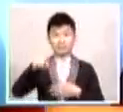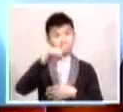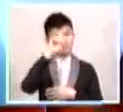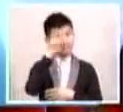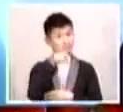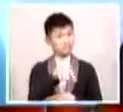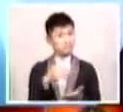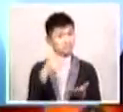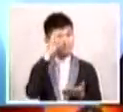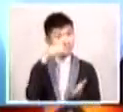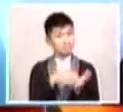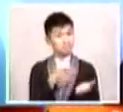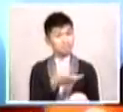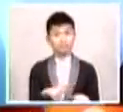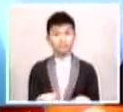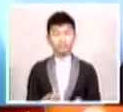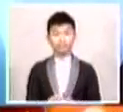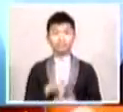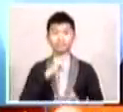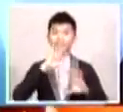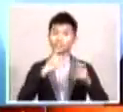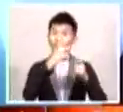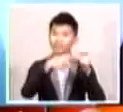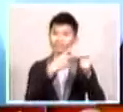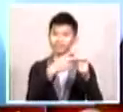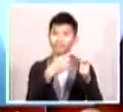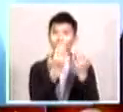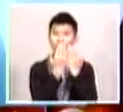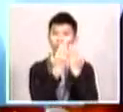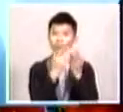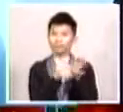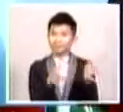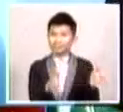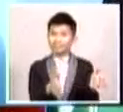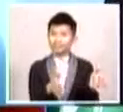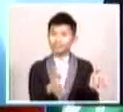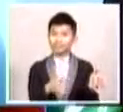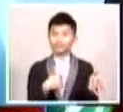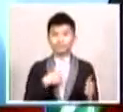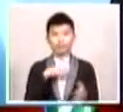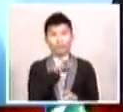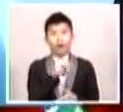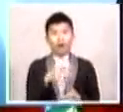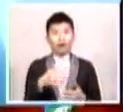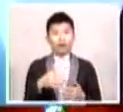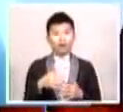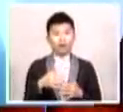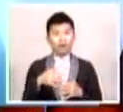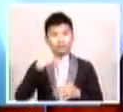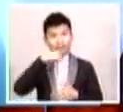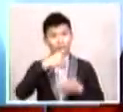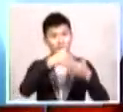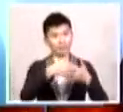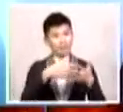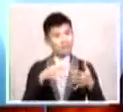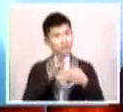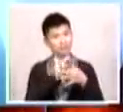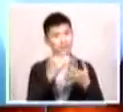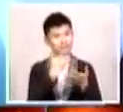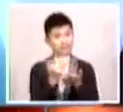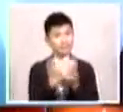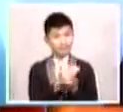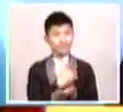吗？在英国2年，我非常兴奋地看到了解决两岸问题的曙光。当时